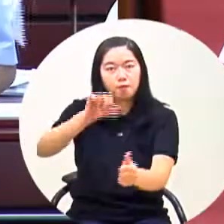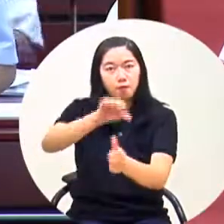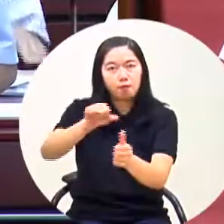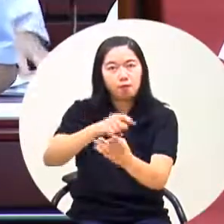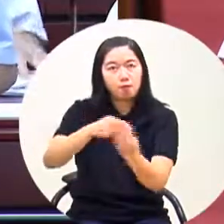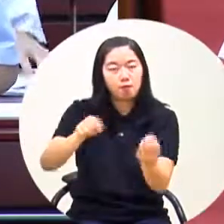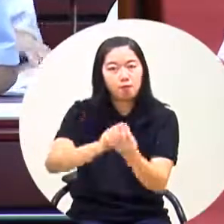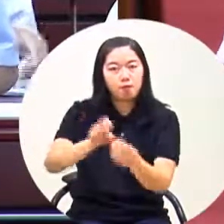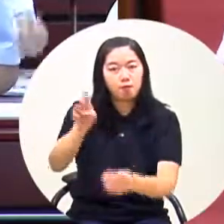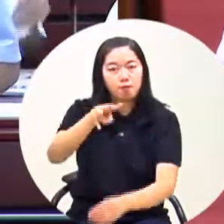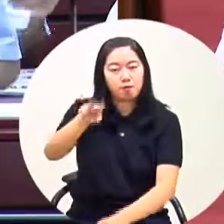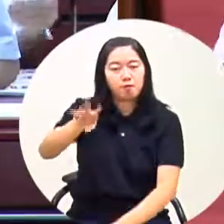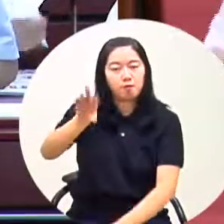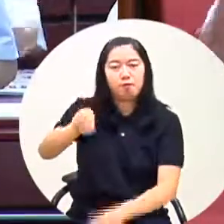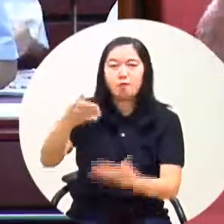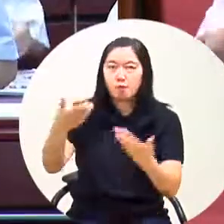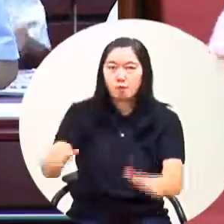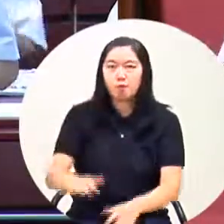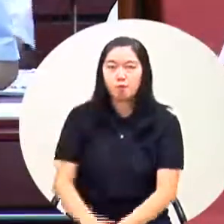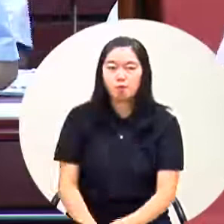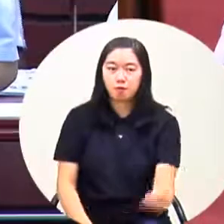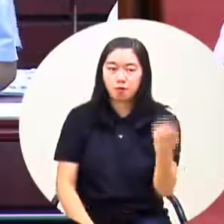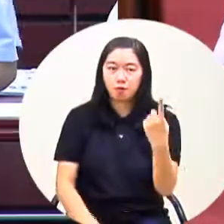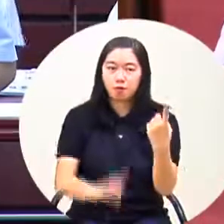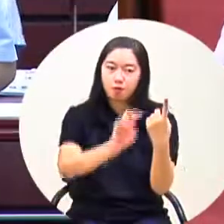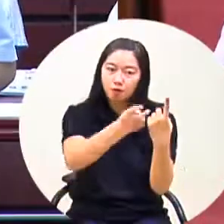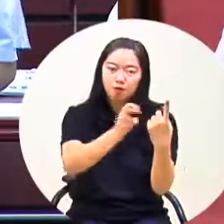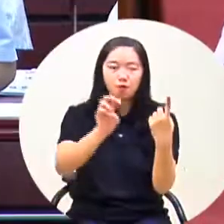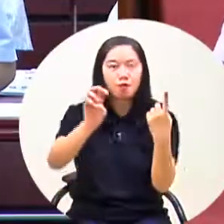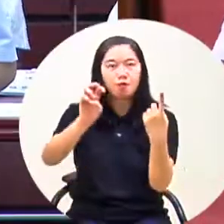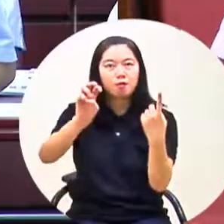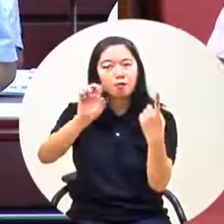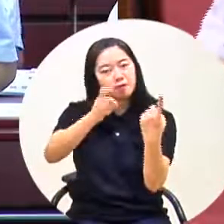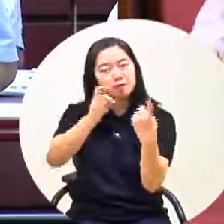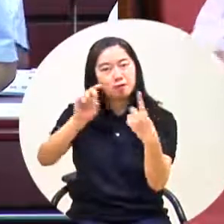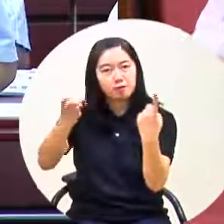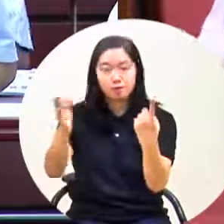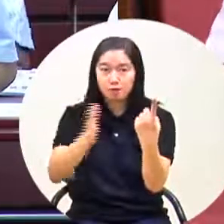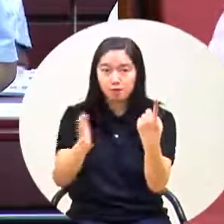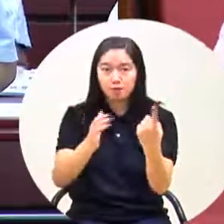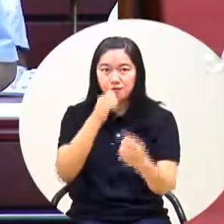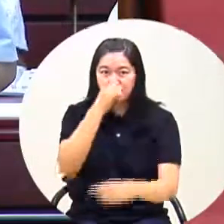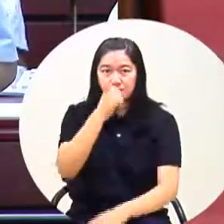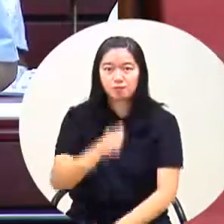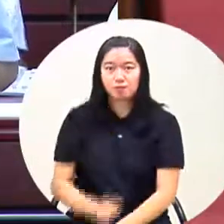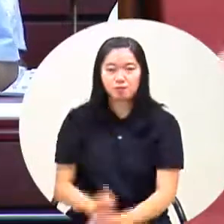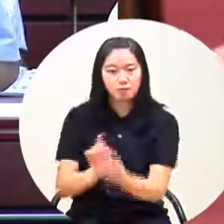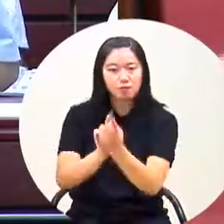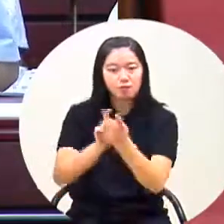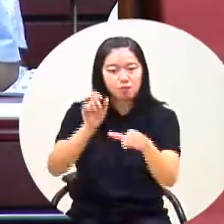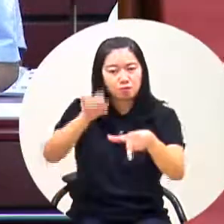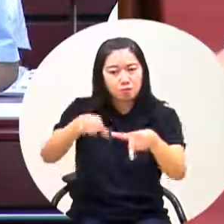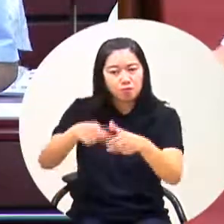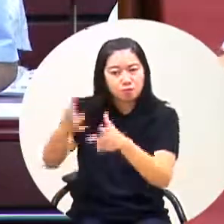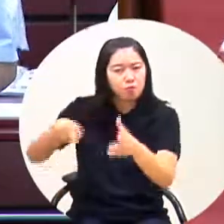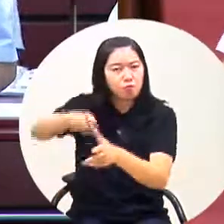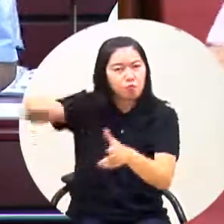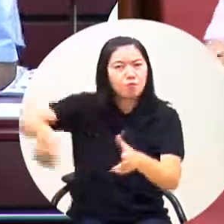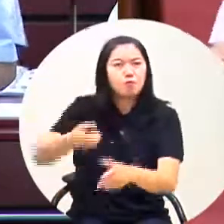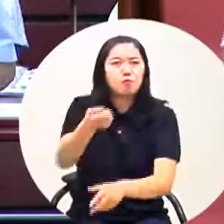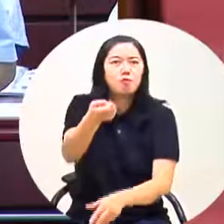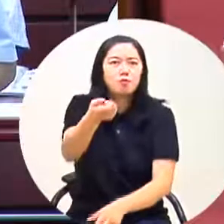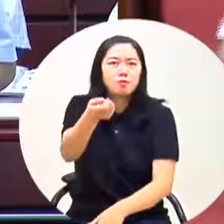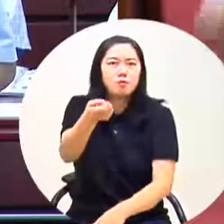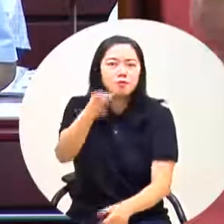两千几万尔，啊，平均一件那卡120万尔，对不对？啊，120万对业者来讲，是不痛不